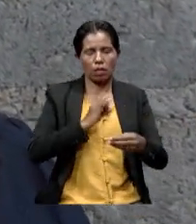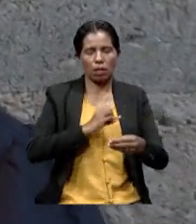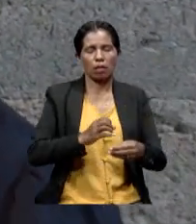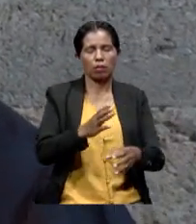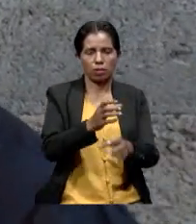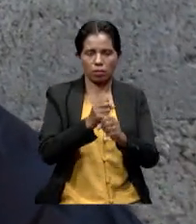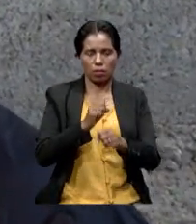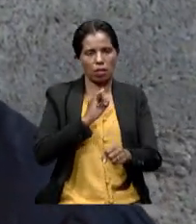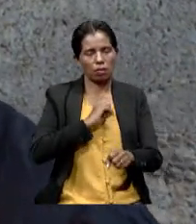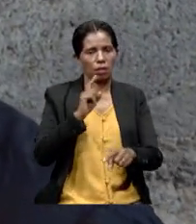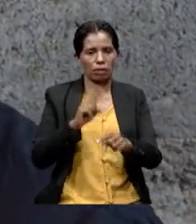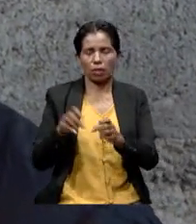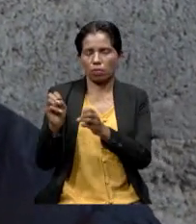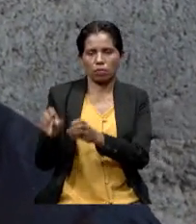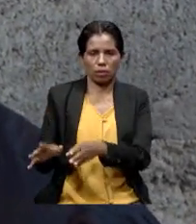bele tola.